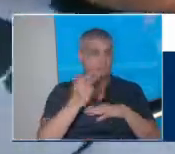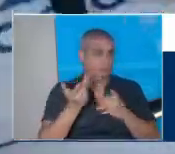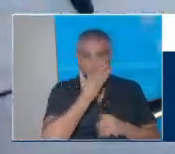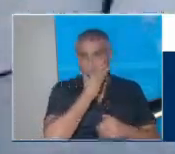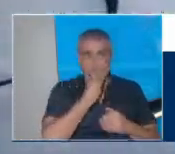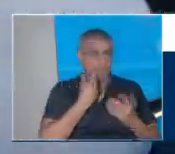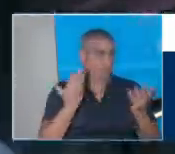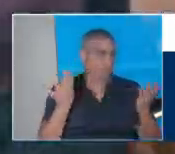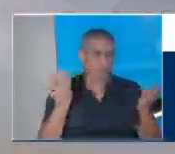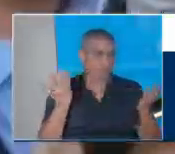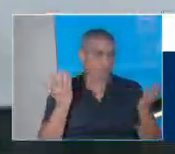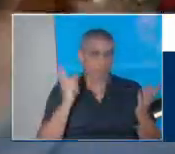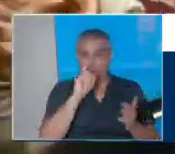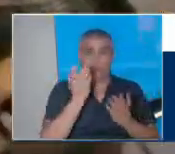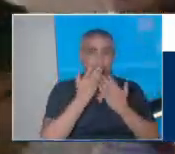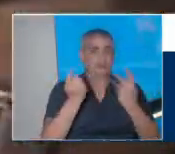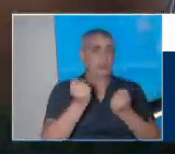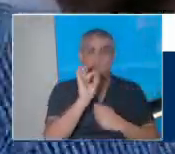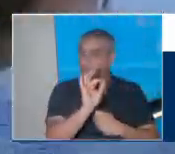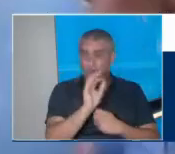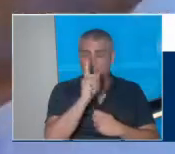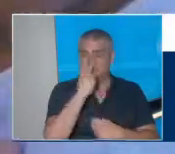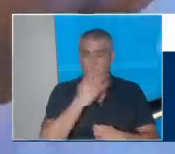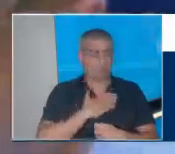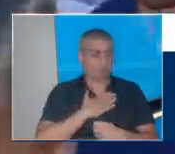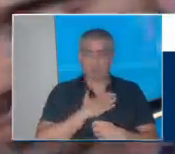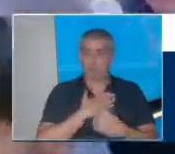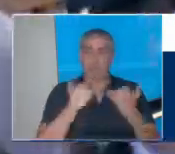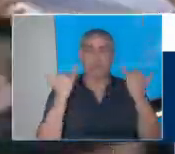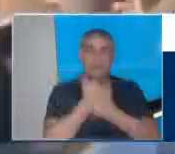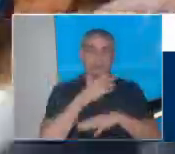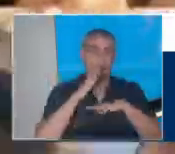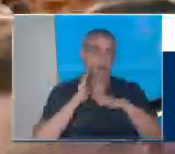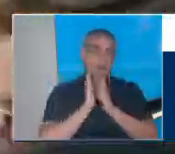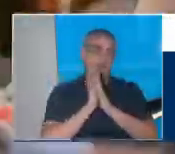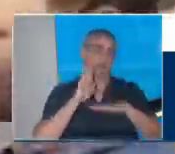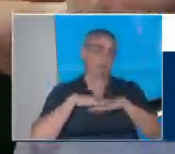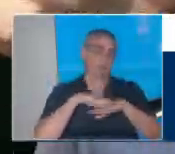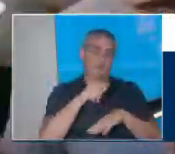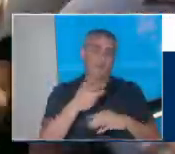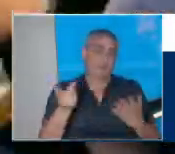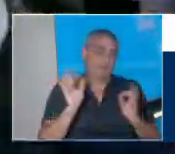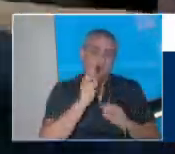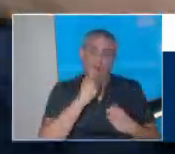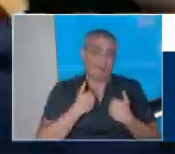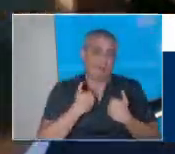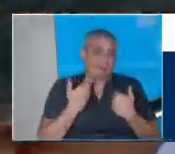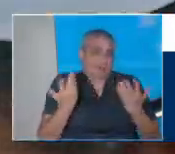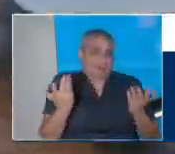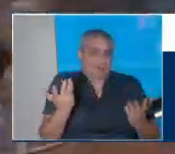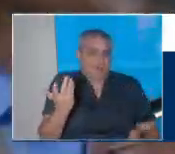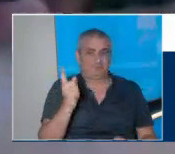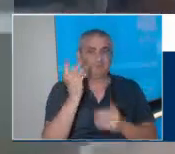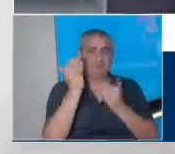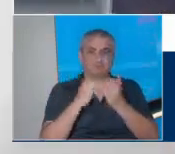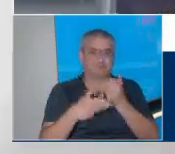יפה מאוד. כן. שוב פעם, זה אולי יעזור בקמפיין. אגב, בעיניי זאת טעות לבקש את התיק הזה, אבל אף אחד לא שואל אותי. כן, אבל תראה, תראה,